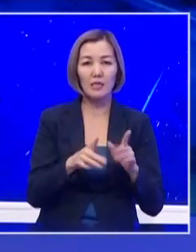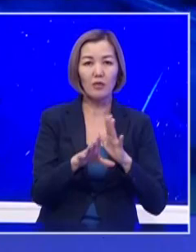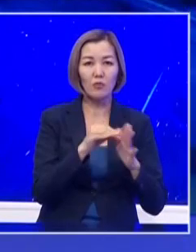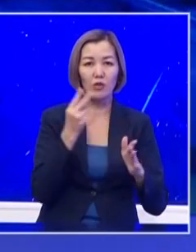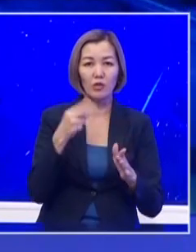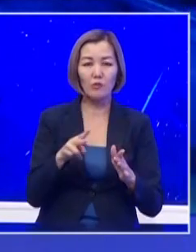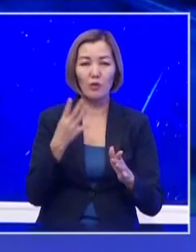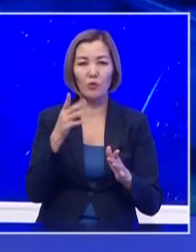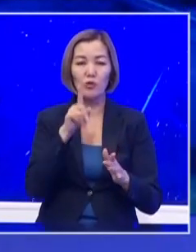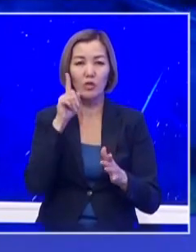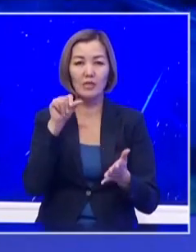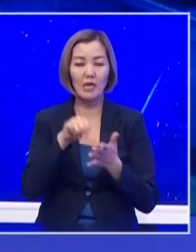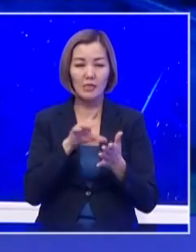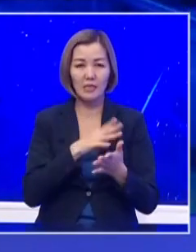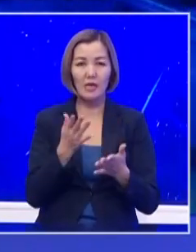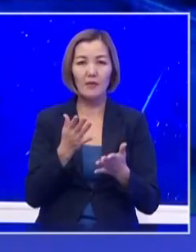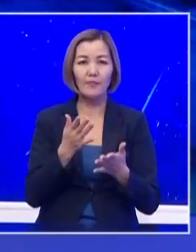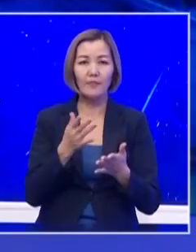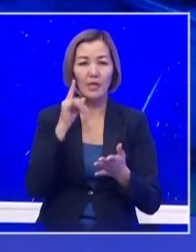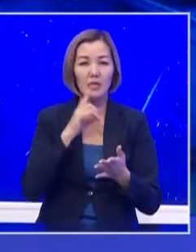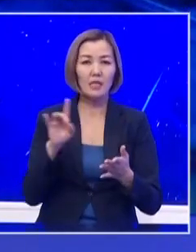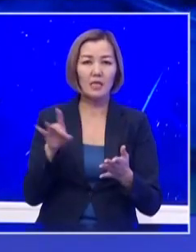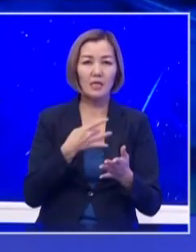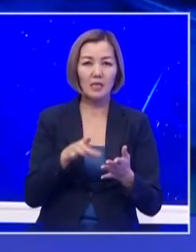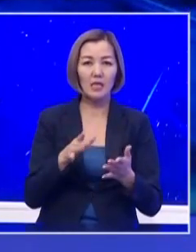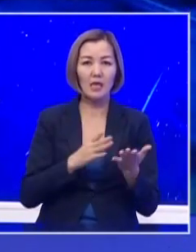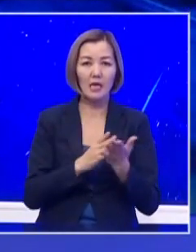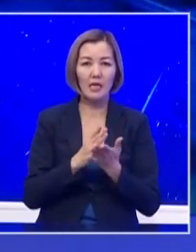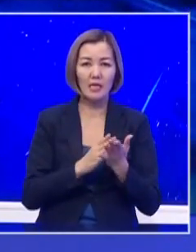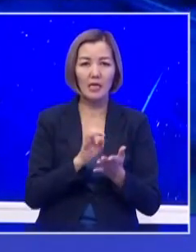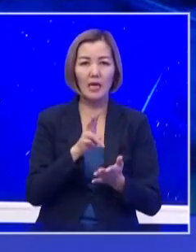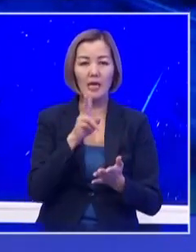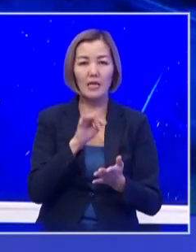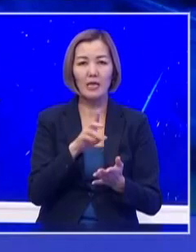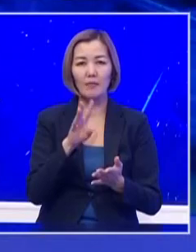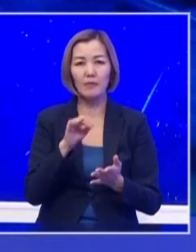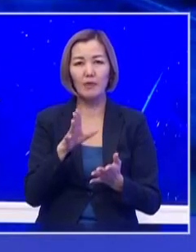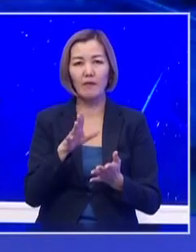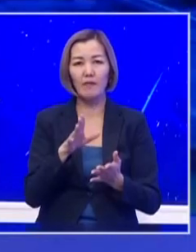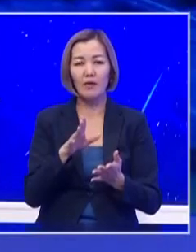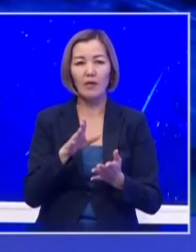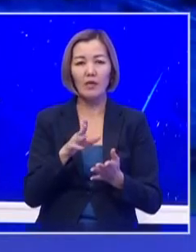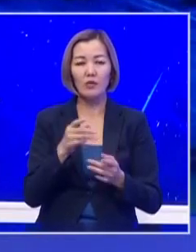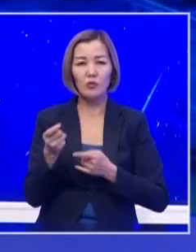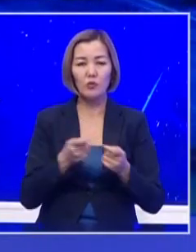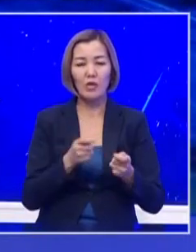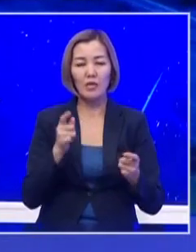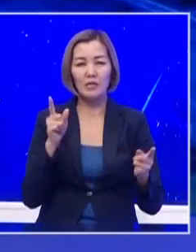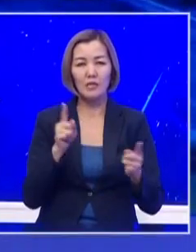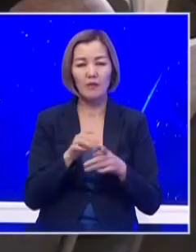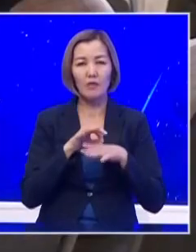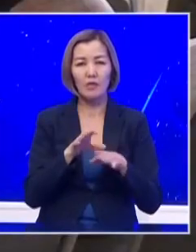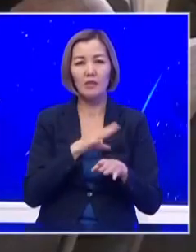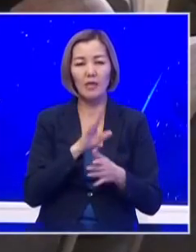жас өнерпаз қатысты. Бұл туралы Қазақстан Республикасының еңбек сіңірген қайраткері Әли Алпысбаев бағы өкілдерімен кездесуінде айтты.